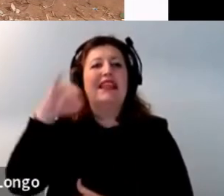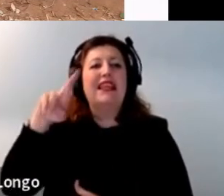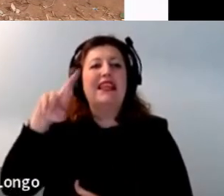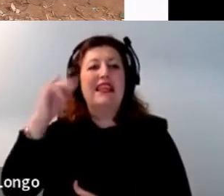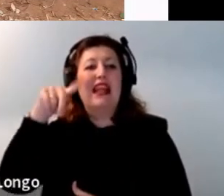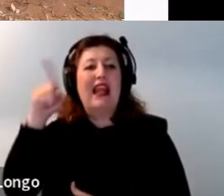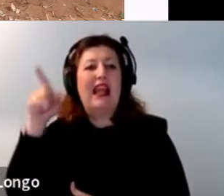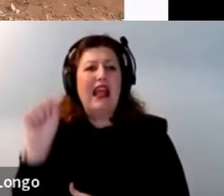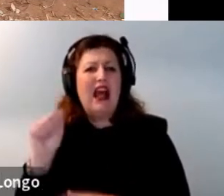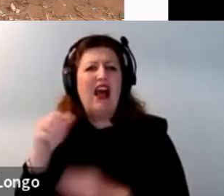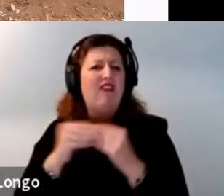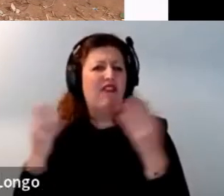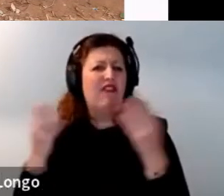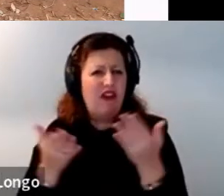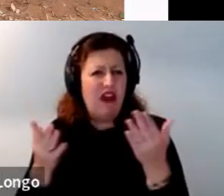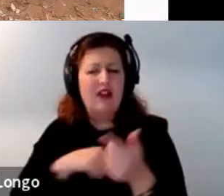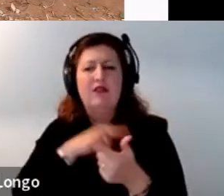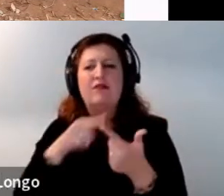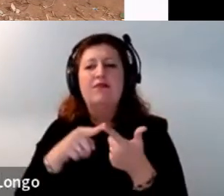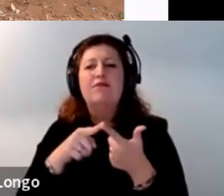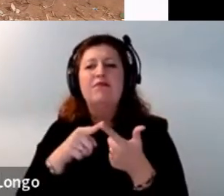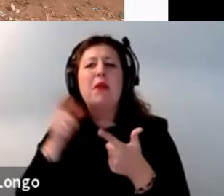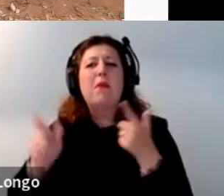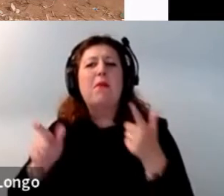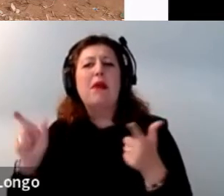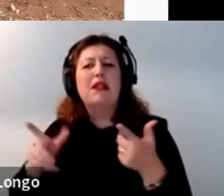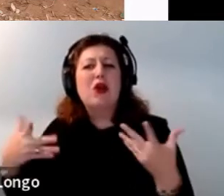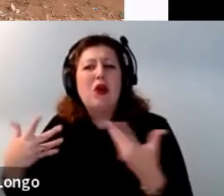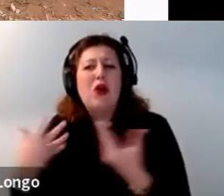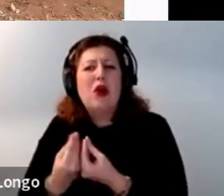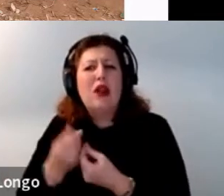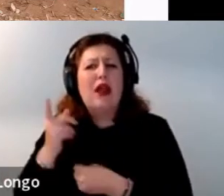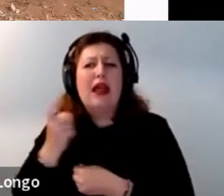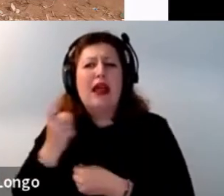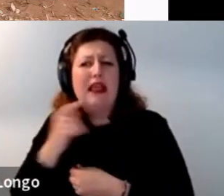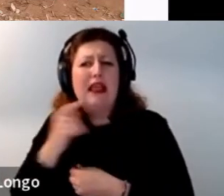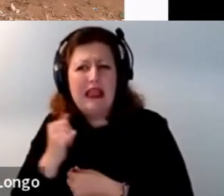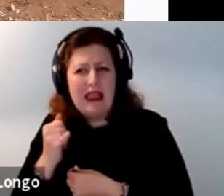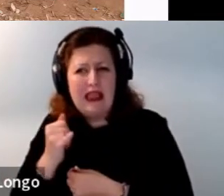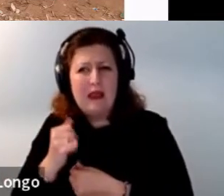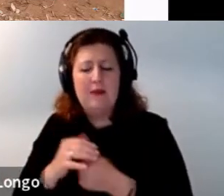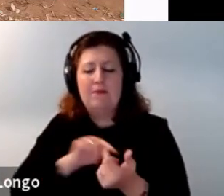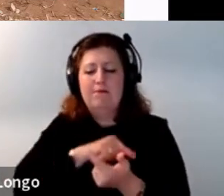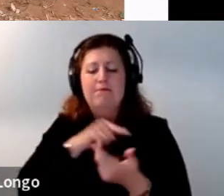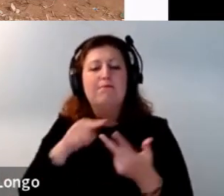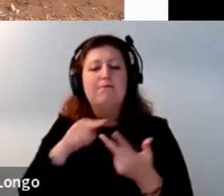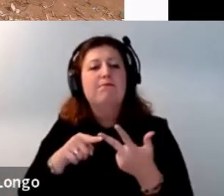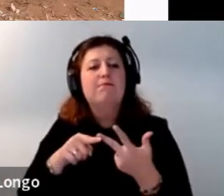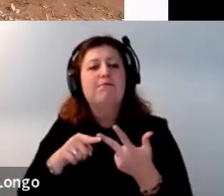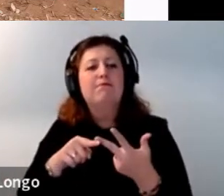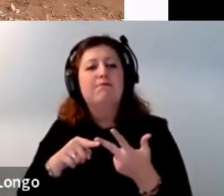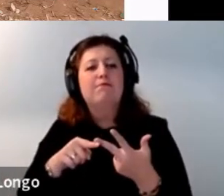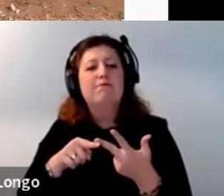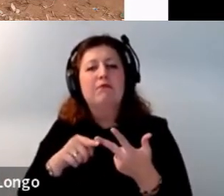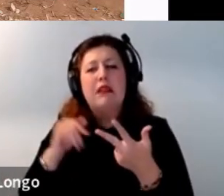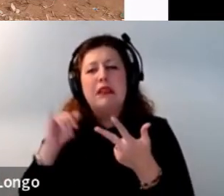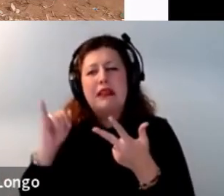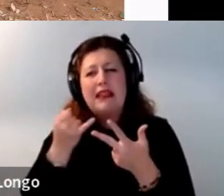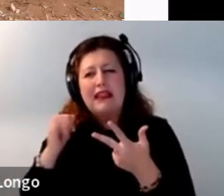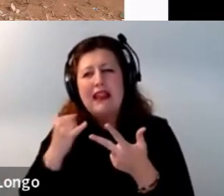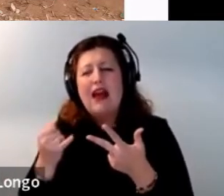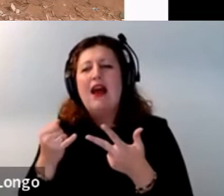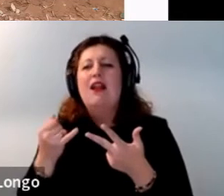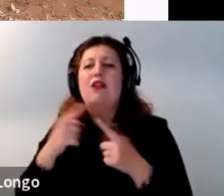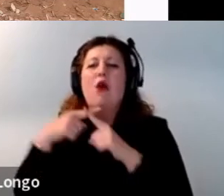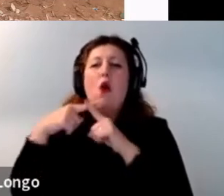specifico chi sono stati i personaggi coinvolti e come, infine qualche dettaglio su